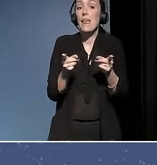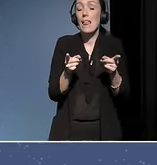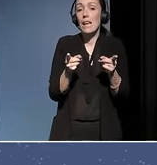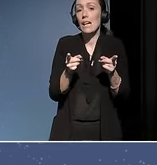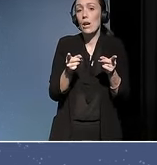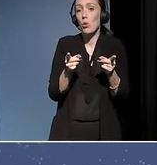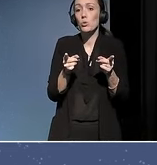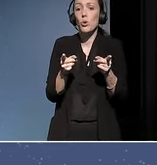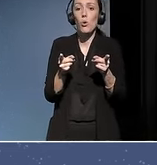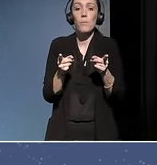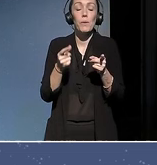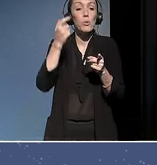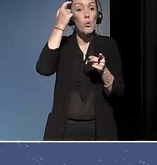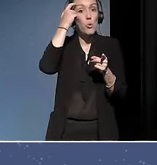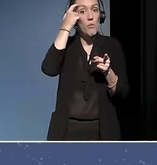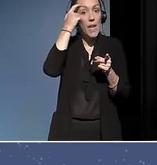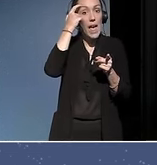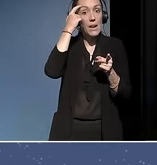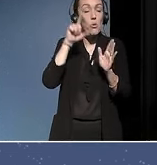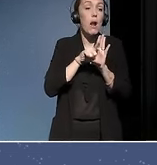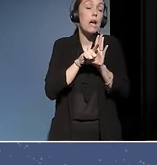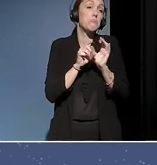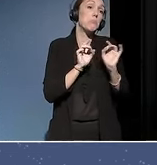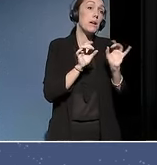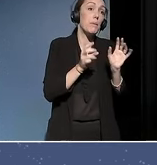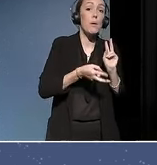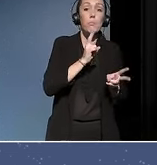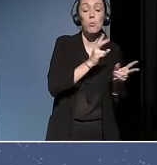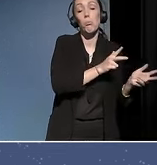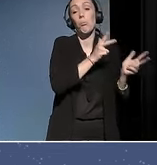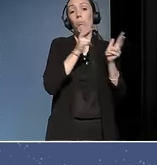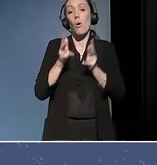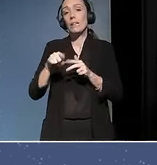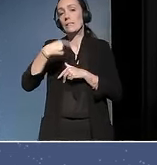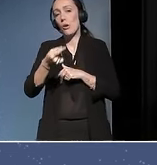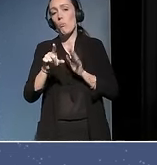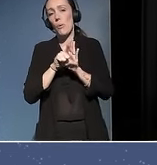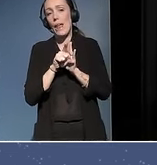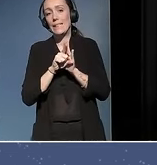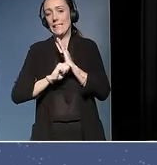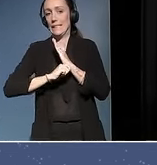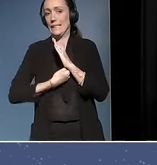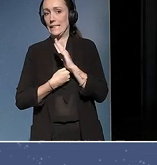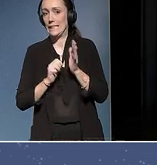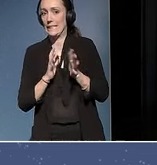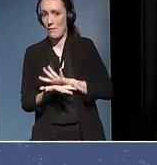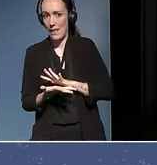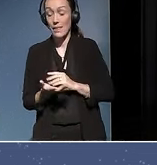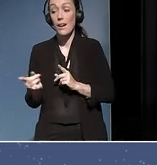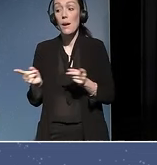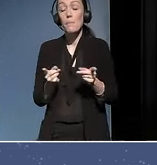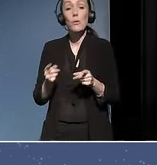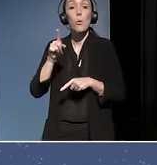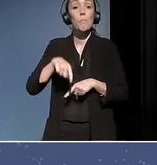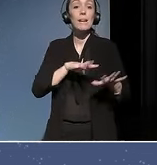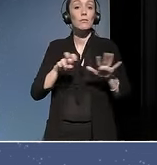delle leggi più restrittive per cui grazie diciamo così al fatto che risale AG agli anni 70 il museo